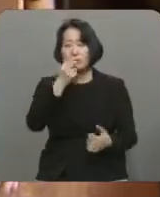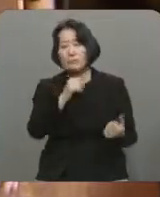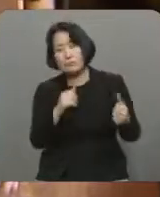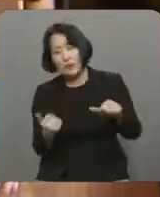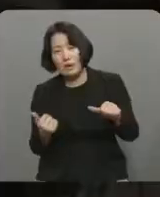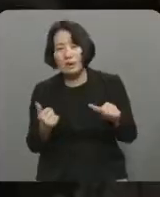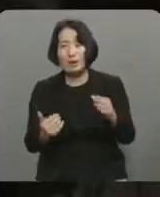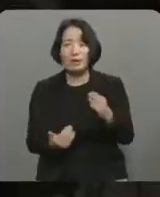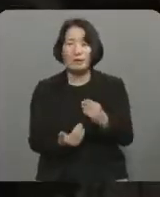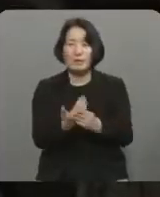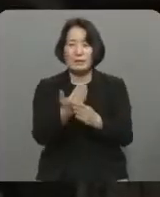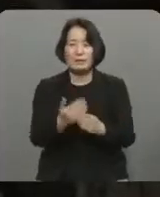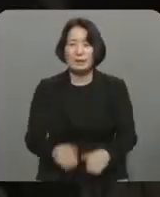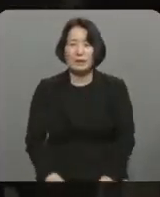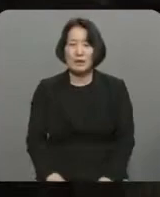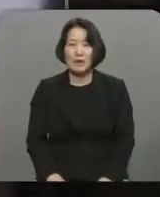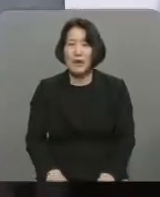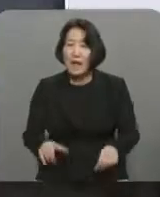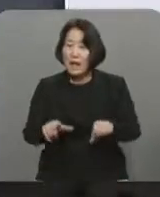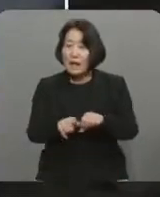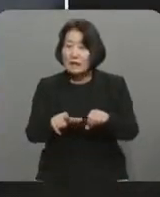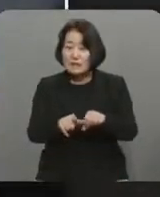있습니다. 일산화탄소는